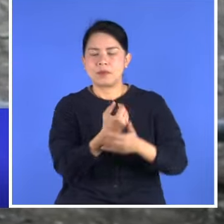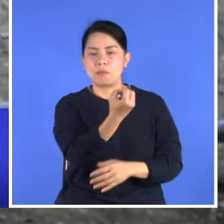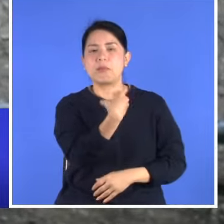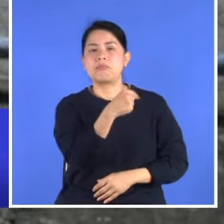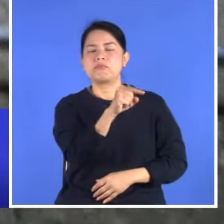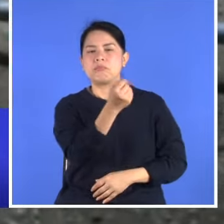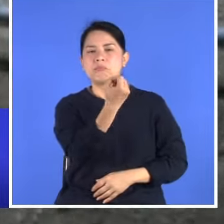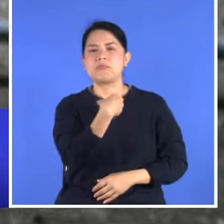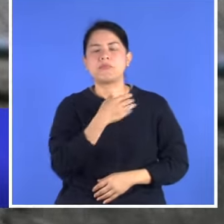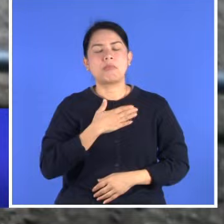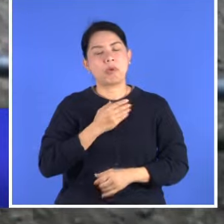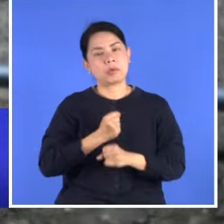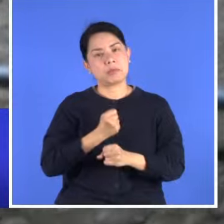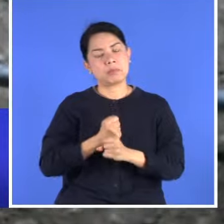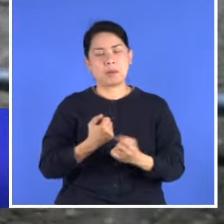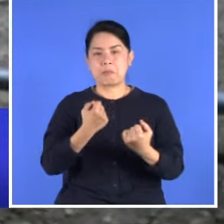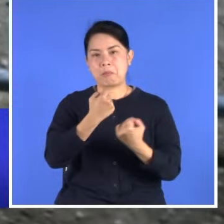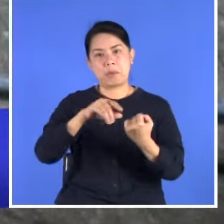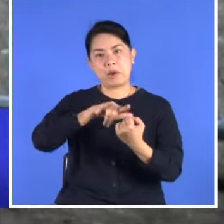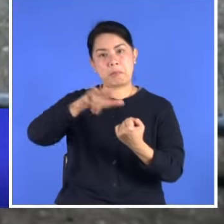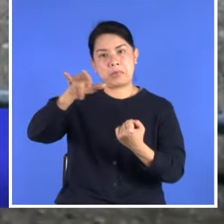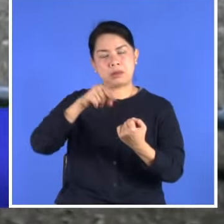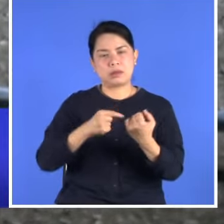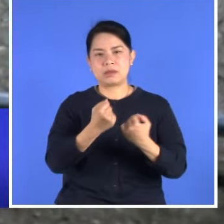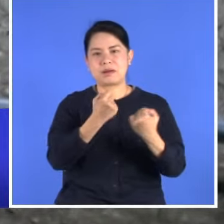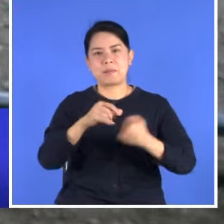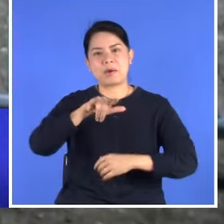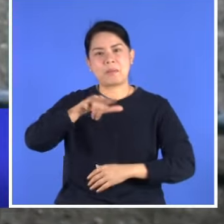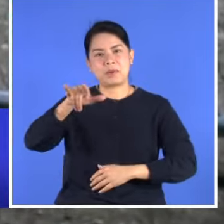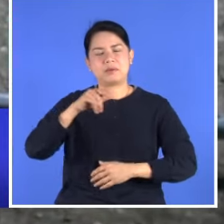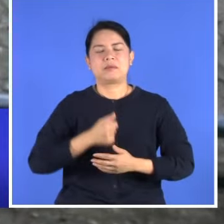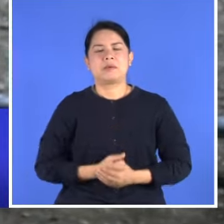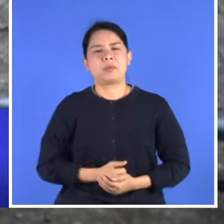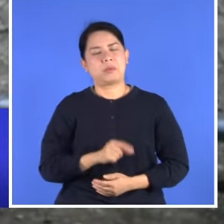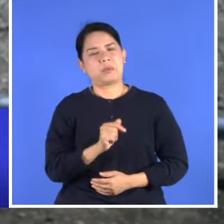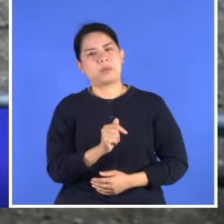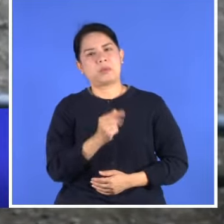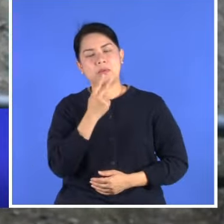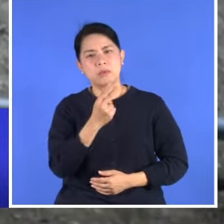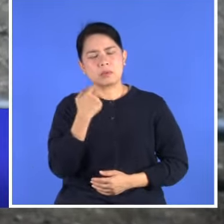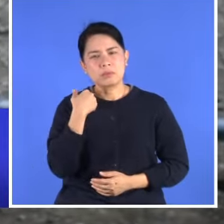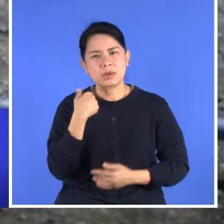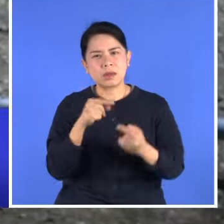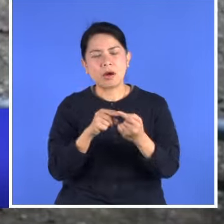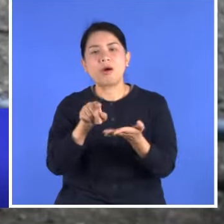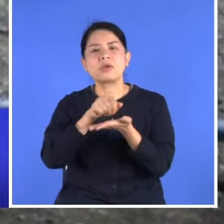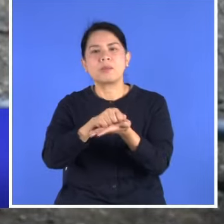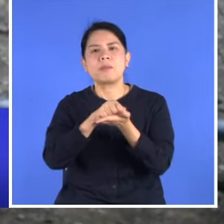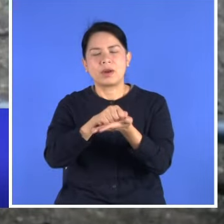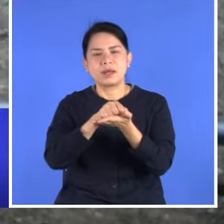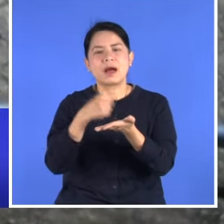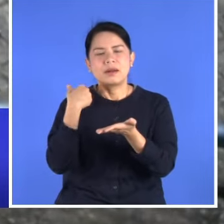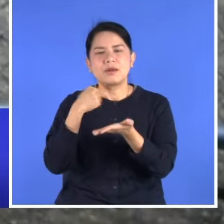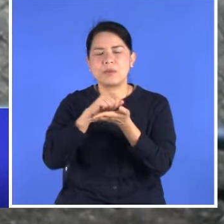าเป็นสจ๊วตฮะ เออ เป็นสจ๊วต ธรรมดา เป็นสจ๊วตฮะอ้าวสจ๊วตมาทำงานแบบนี้สจ๊าดหรือเป